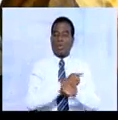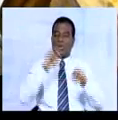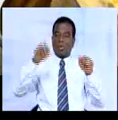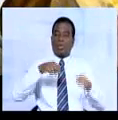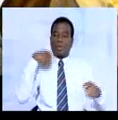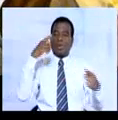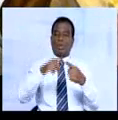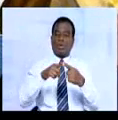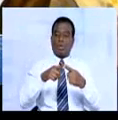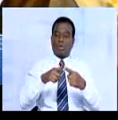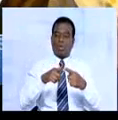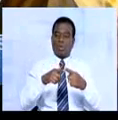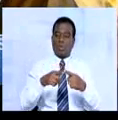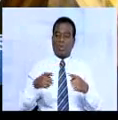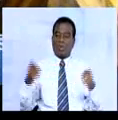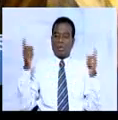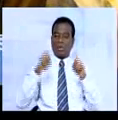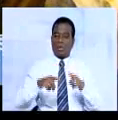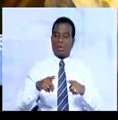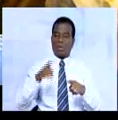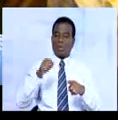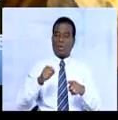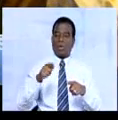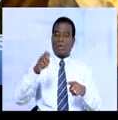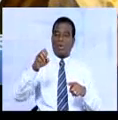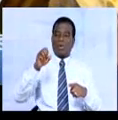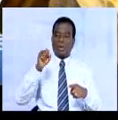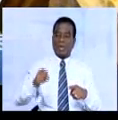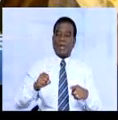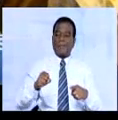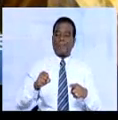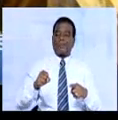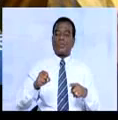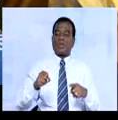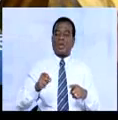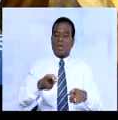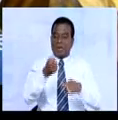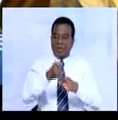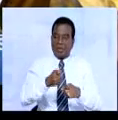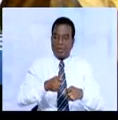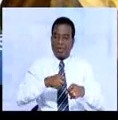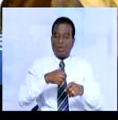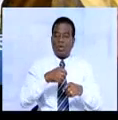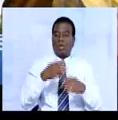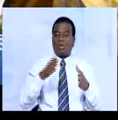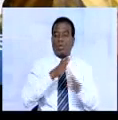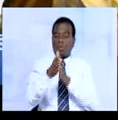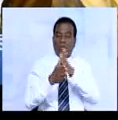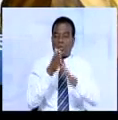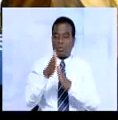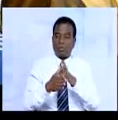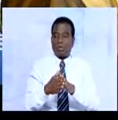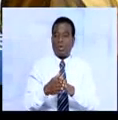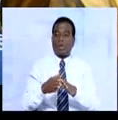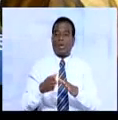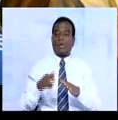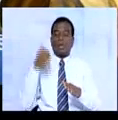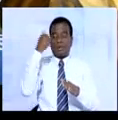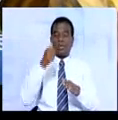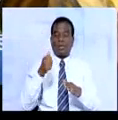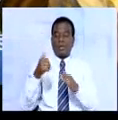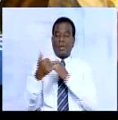atteint, tant que les armes pullulent, la CDAO a inscrit la lutte contre la problématique des armes